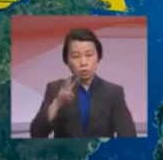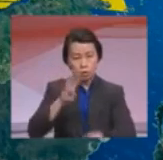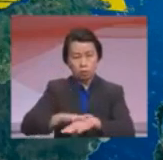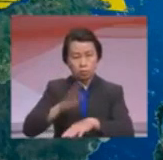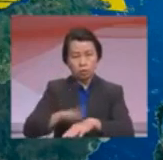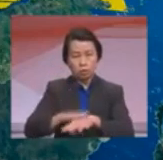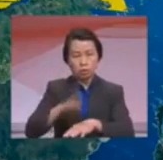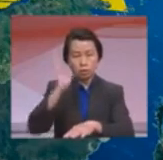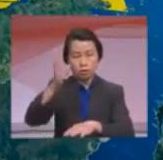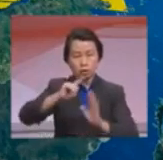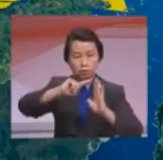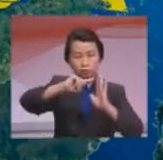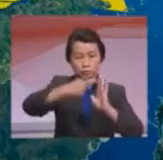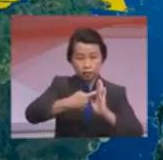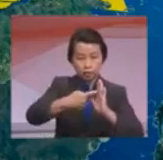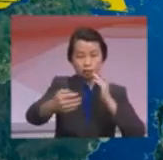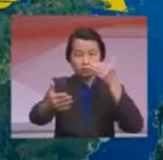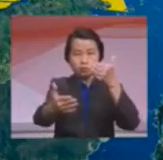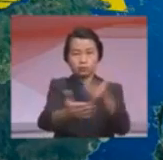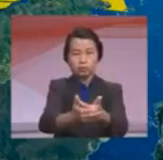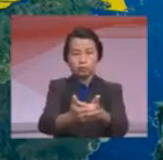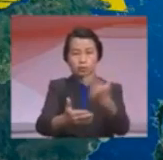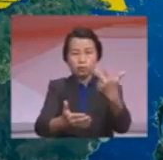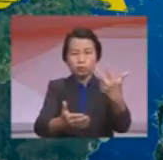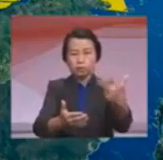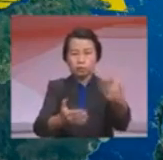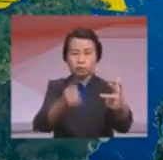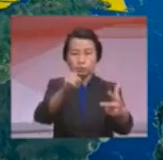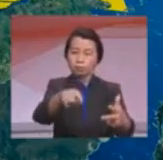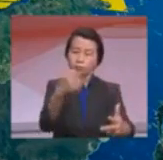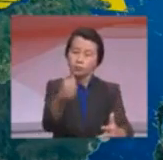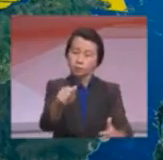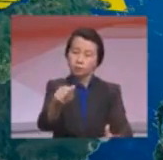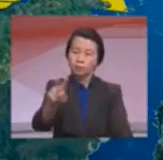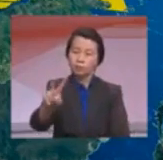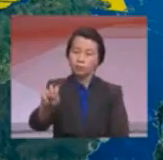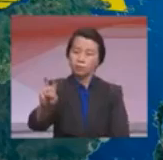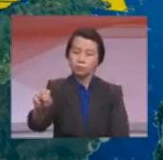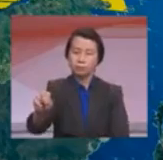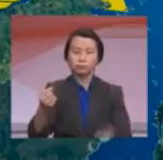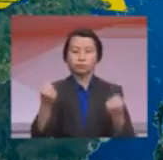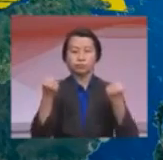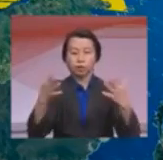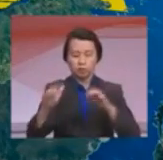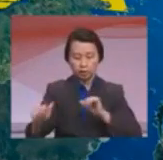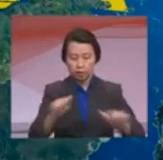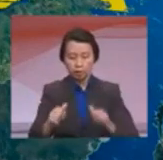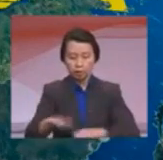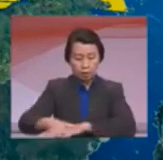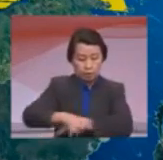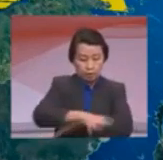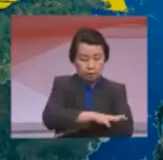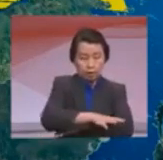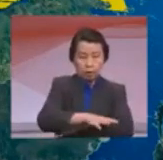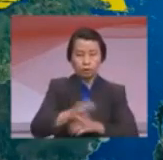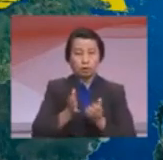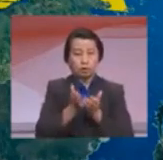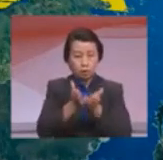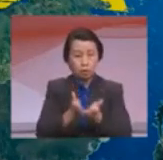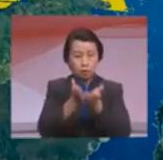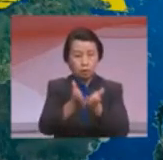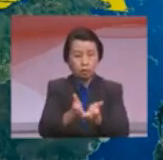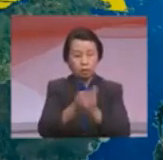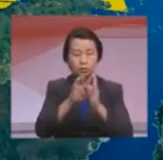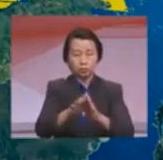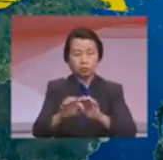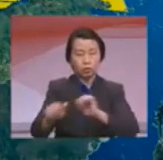dijangka akan berkuat kuasa sehingga 13 Oktober 2020. Kebanyakan aktiviti pantai dan juga perkapalan